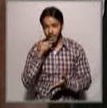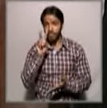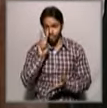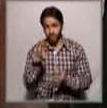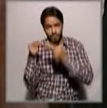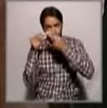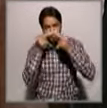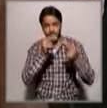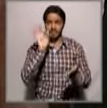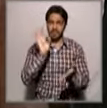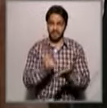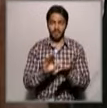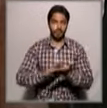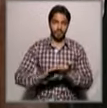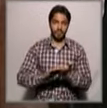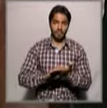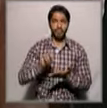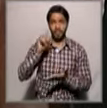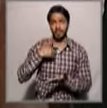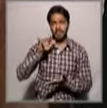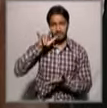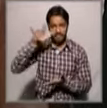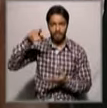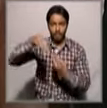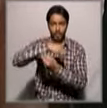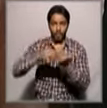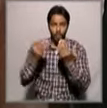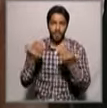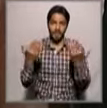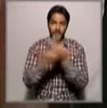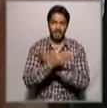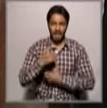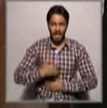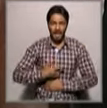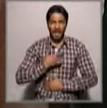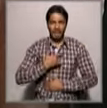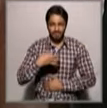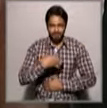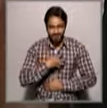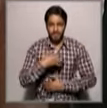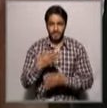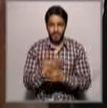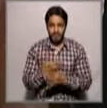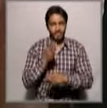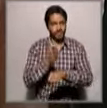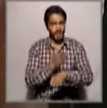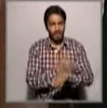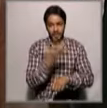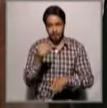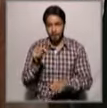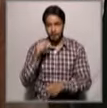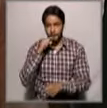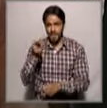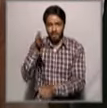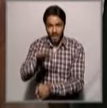باذن الله. ربنا يصبرك. مش عارف حتى بتأنيب ضمير، مش عارف برغم ان هو بقى. ربنا يصبرك ويجعلك